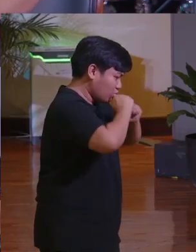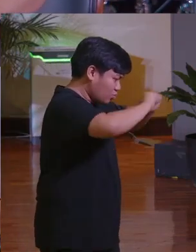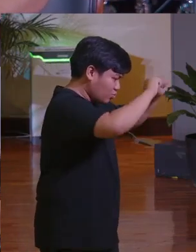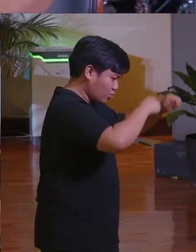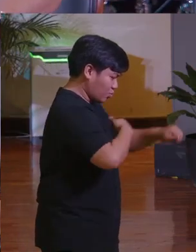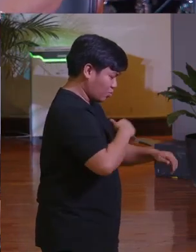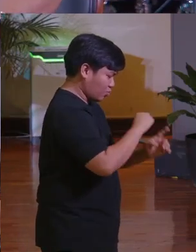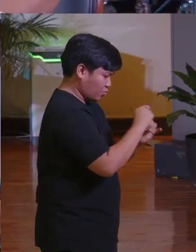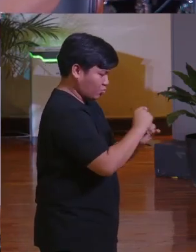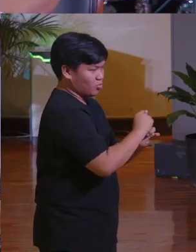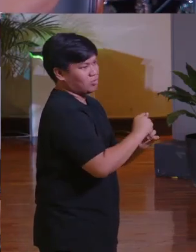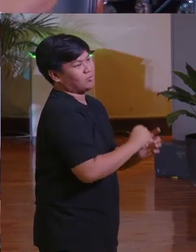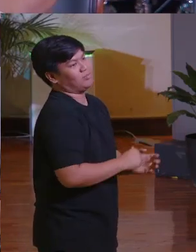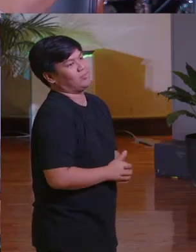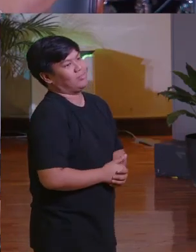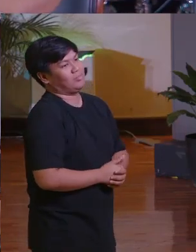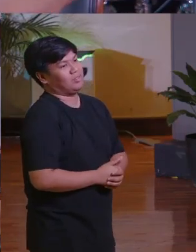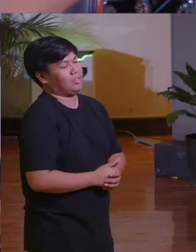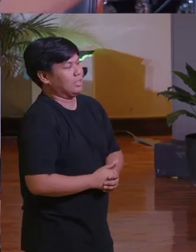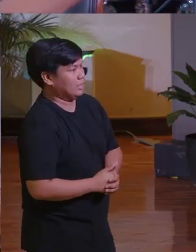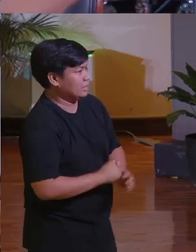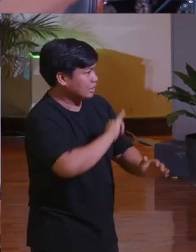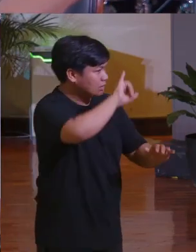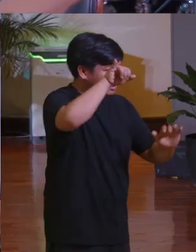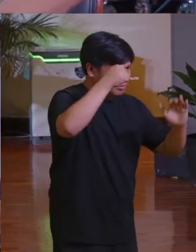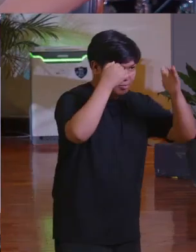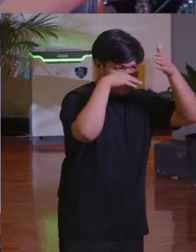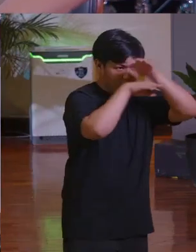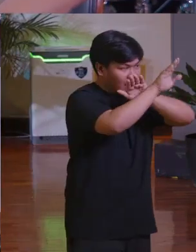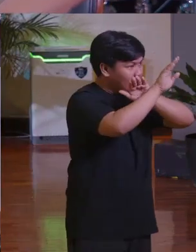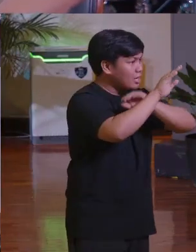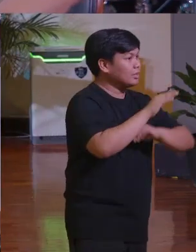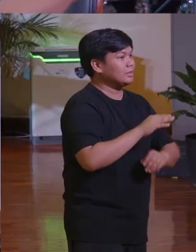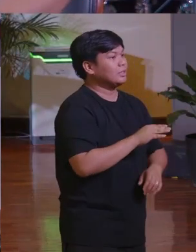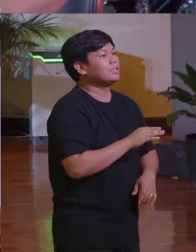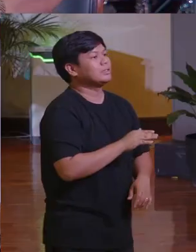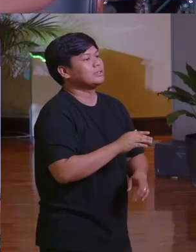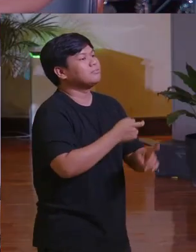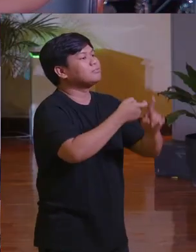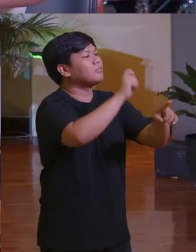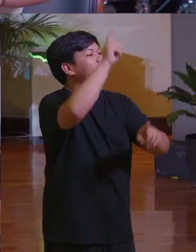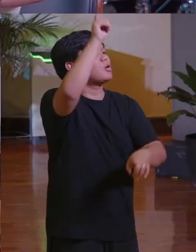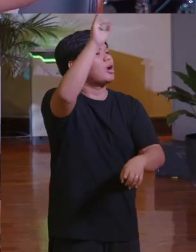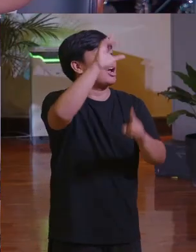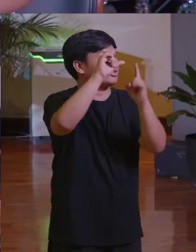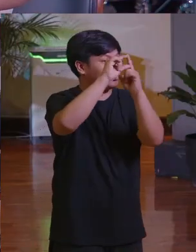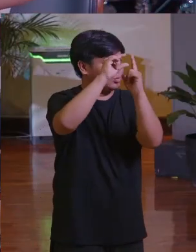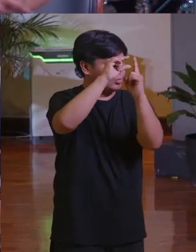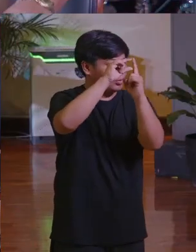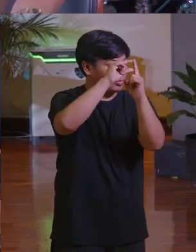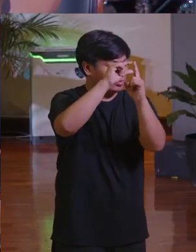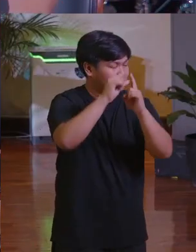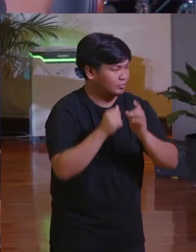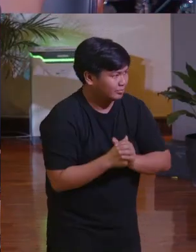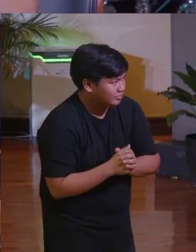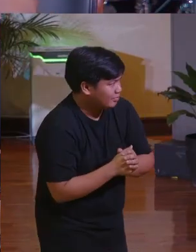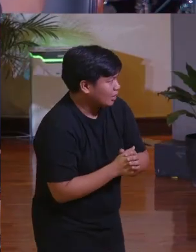Tinawag si Jeremiah by the word of the Lord. Maliit na phrase, kung